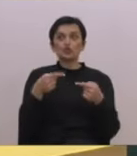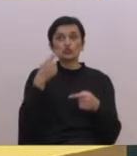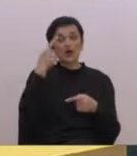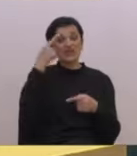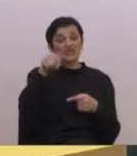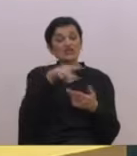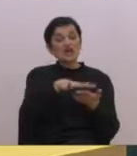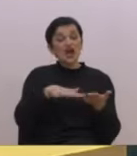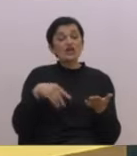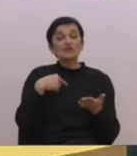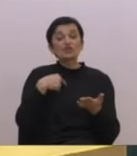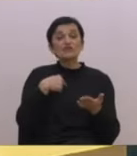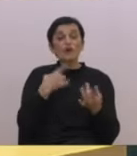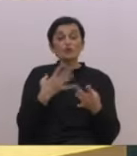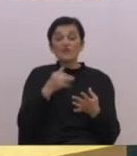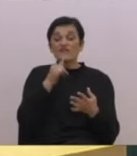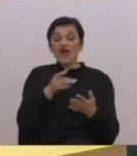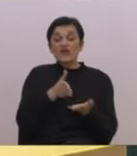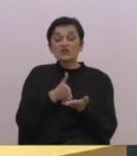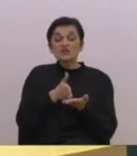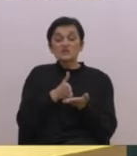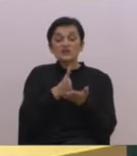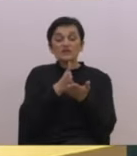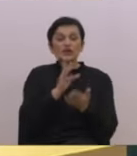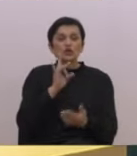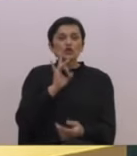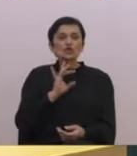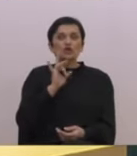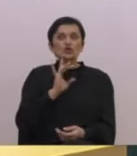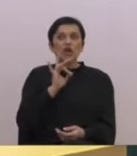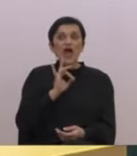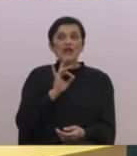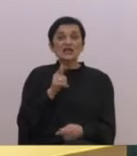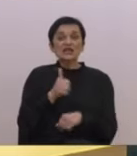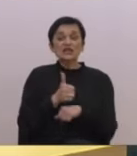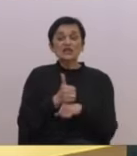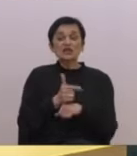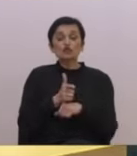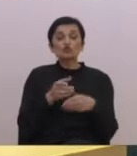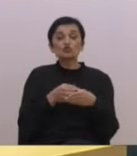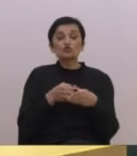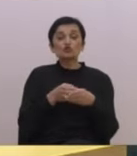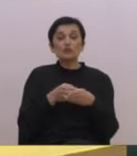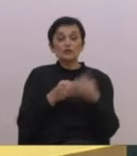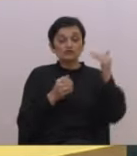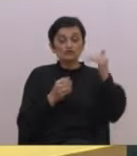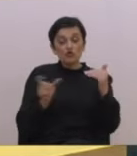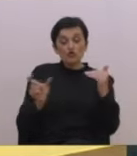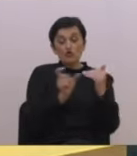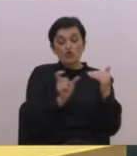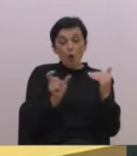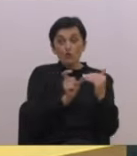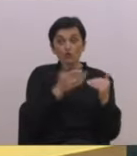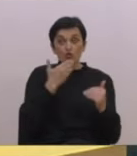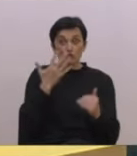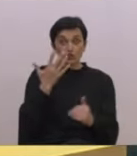გაგრძელება. უბრალოდ ჩვენ იქამდე ვერ მივედით. ანუ ჩვენ ჯერ რაღაცა კვოტები LGBT ჯგუფებისთვის არ აგვაქვს, მაგრამ რომ